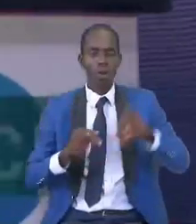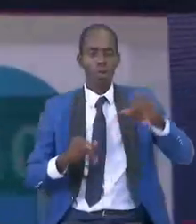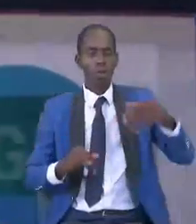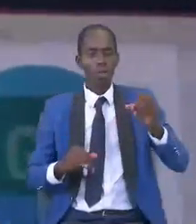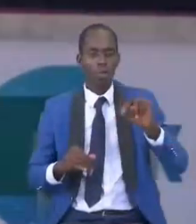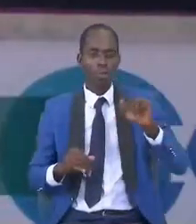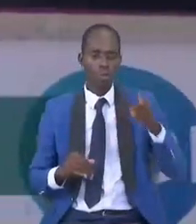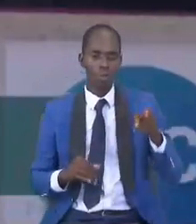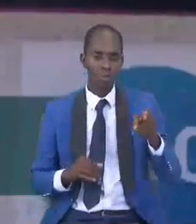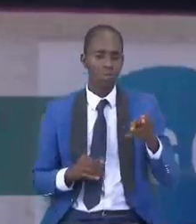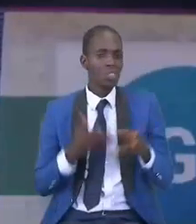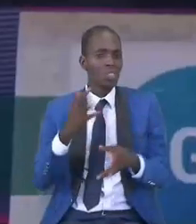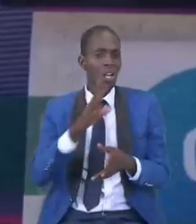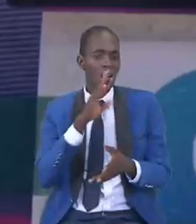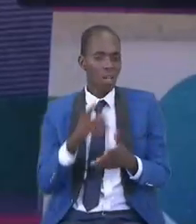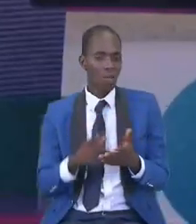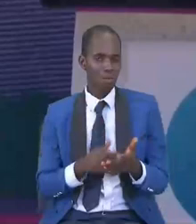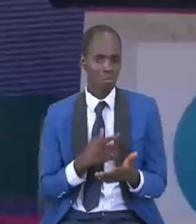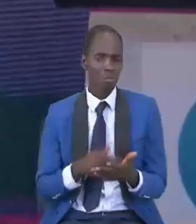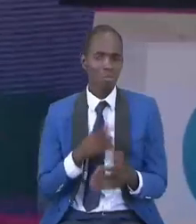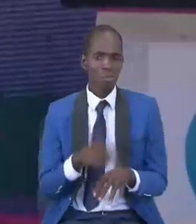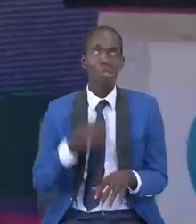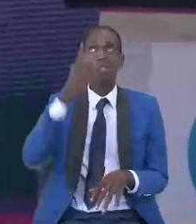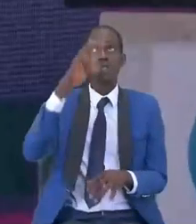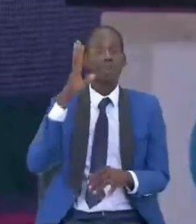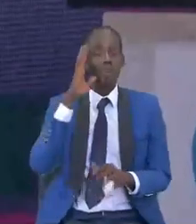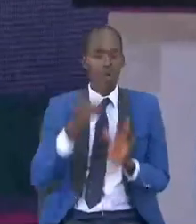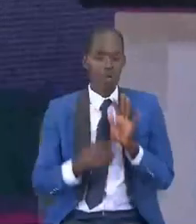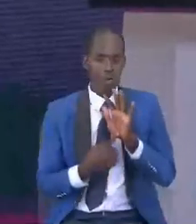Dieu révèle la vérité même aux incroyants.